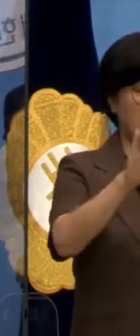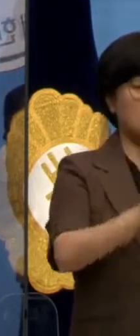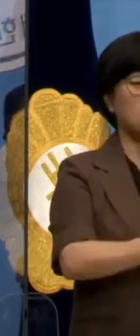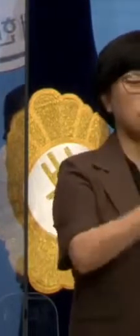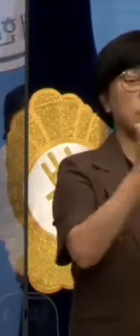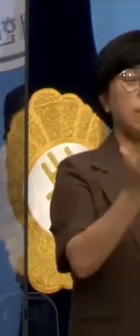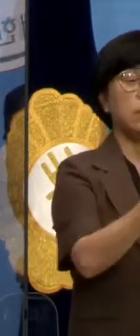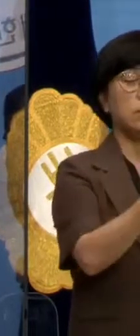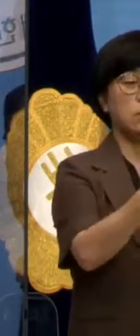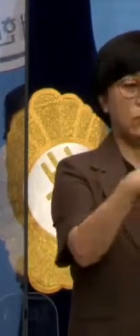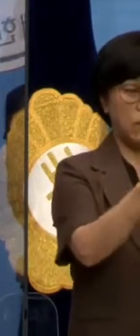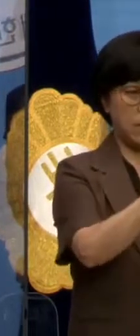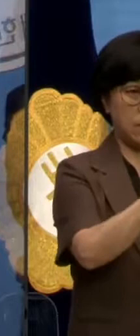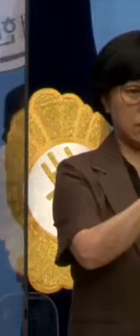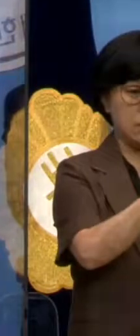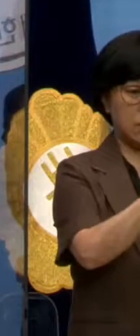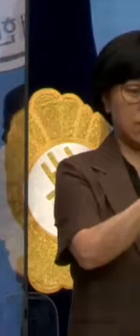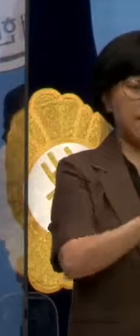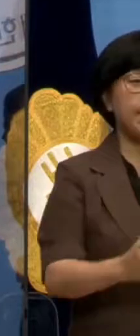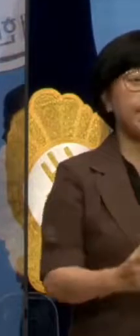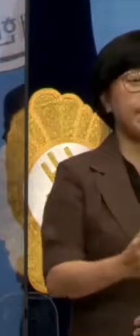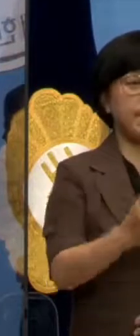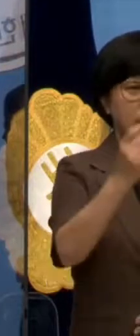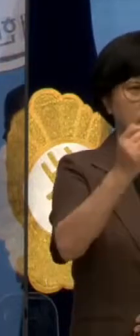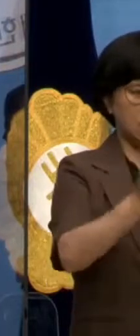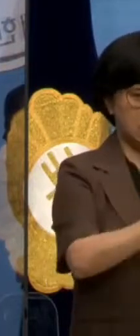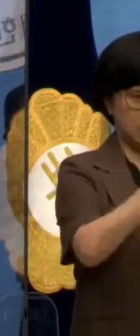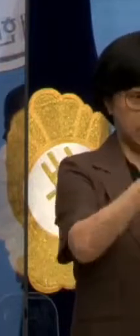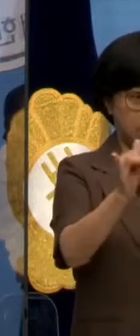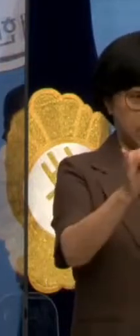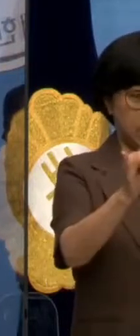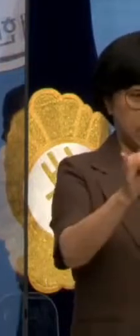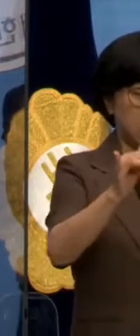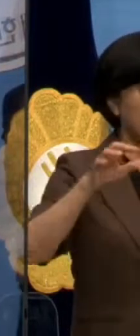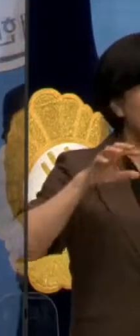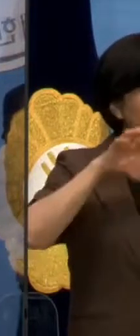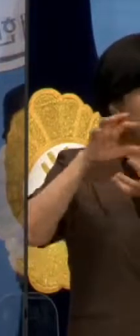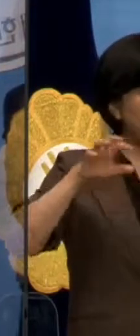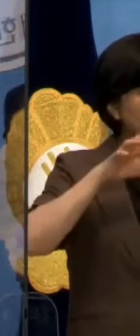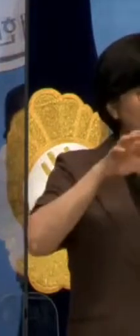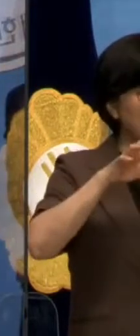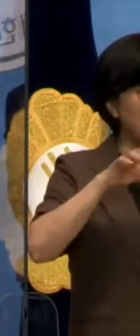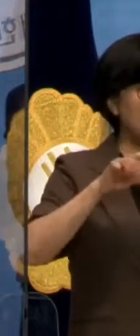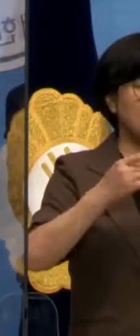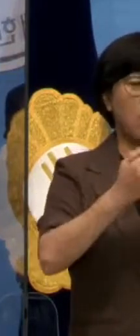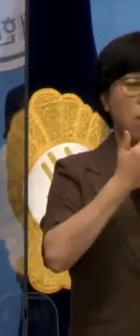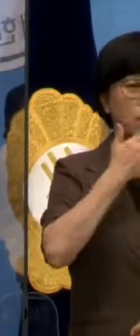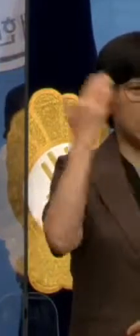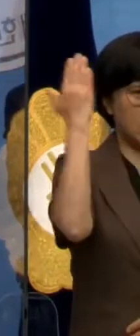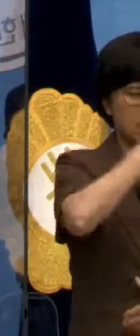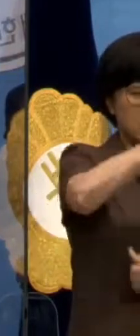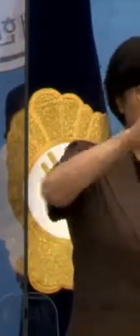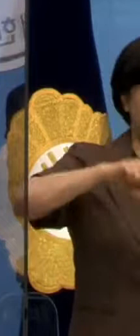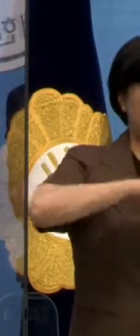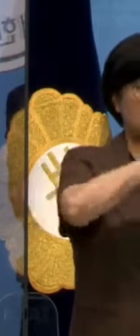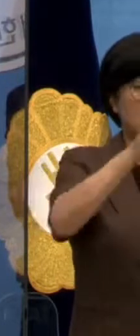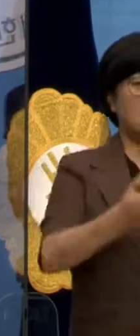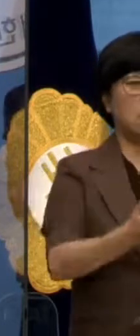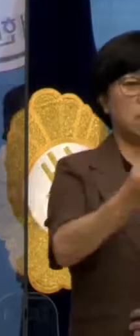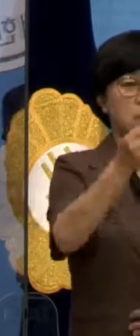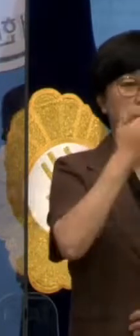발전을 도모하고 하루속히 시민들이 소음과 분진 없는 쾌적한 환경을 누리실 수